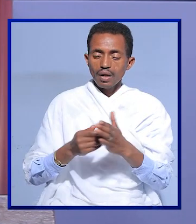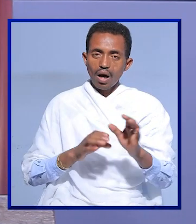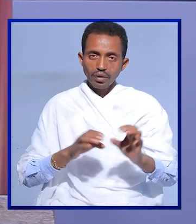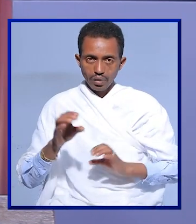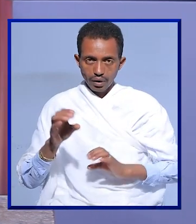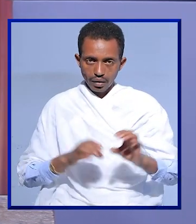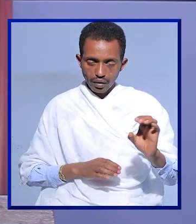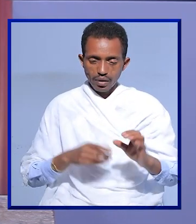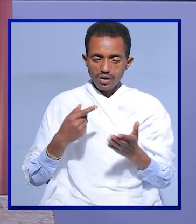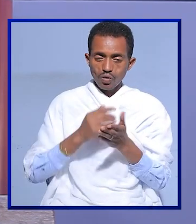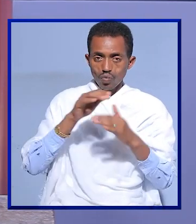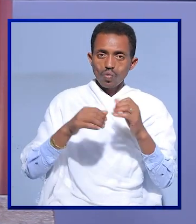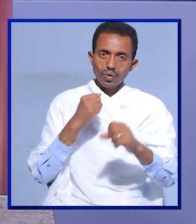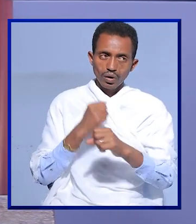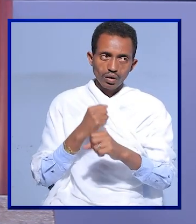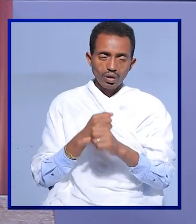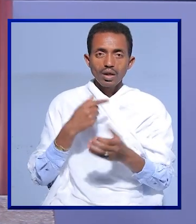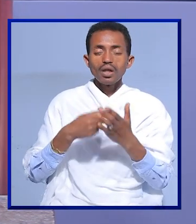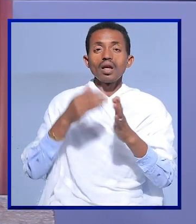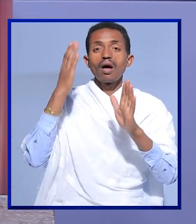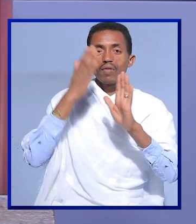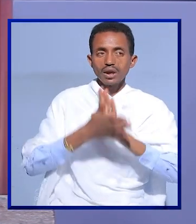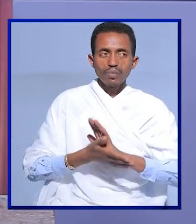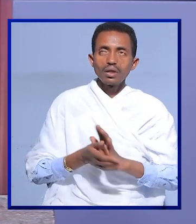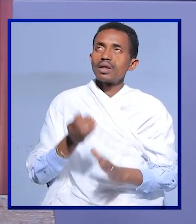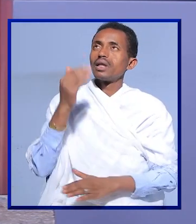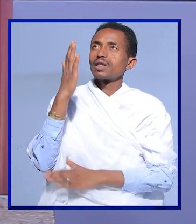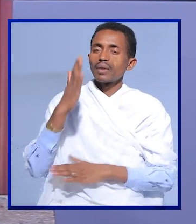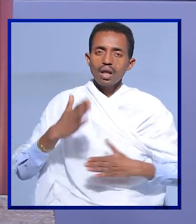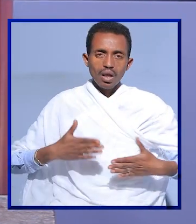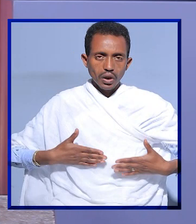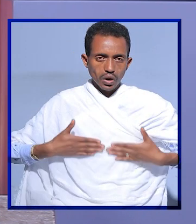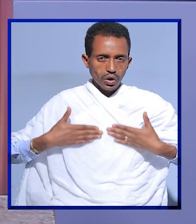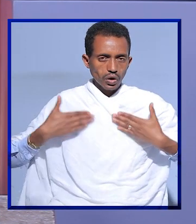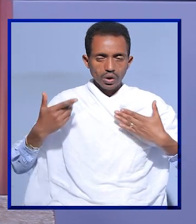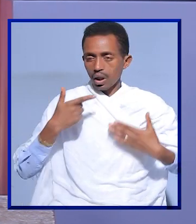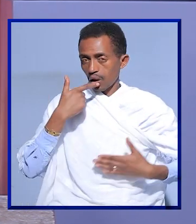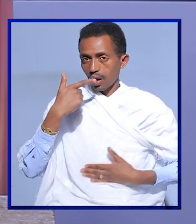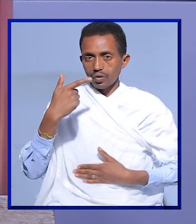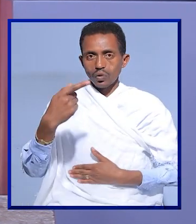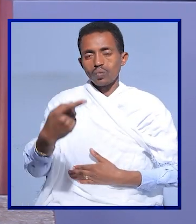አድርገን ይህንን ሰርተን ይህንን ፈጽመን እግዚአብሔርን ደስ እንድናሰኘው